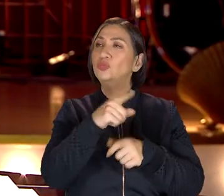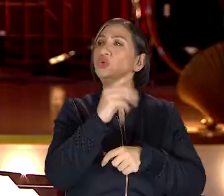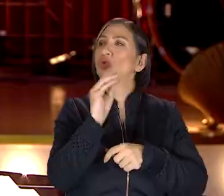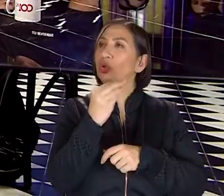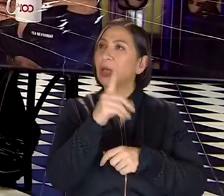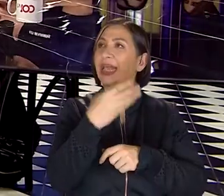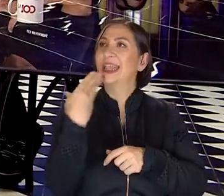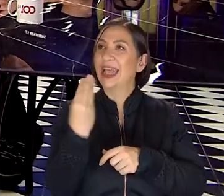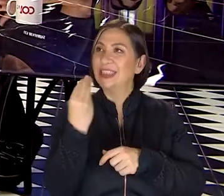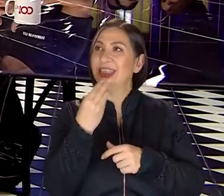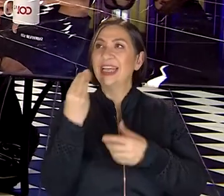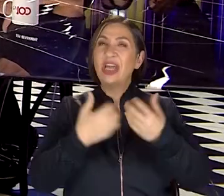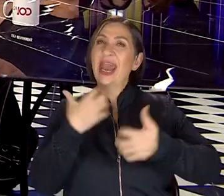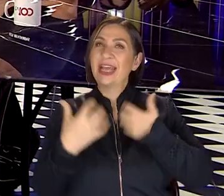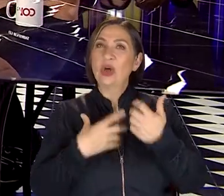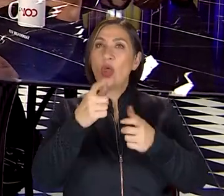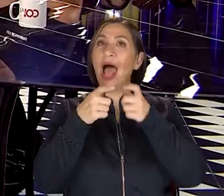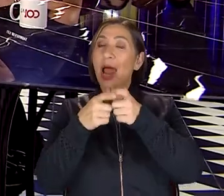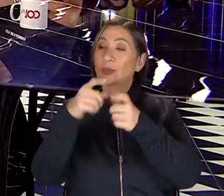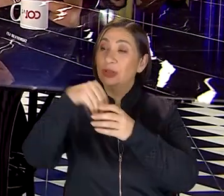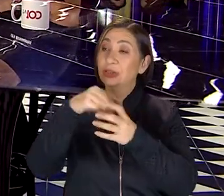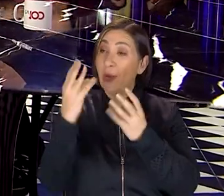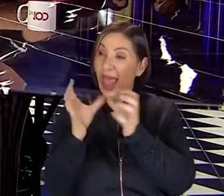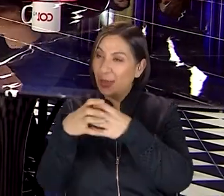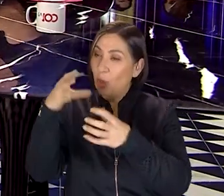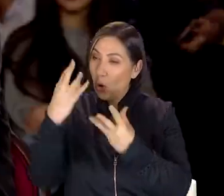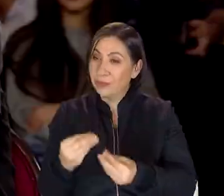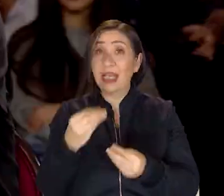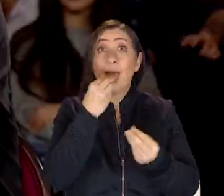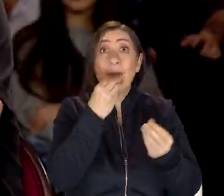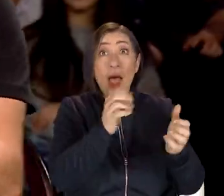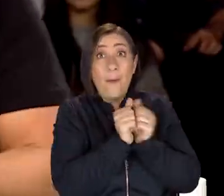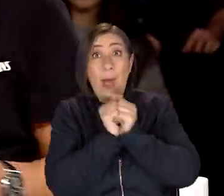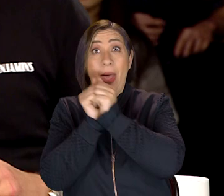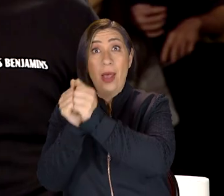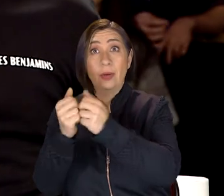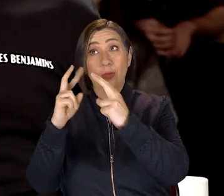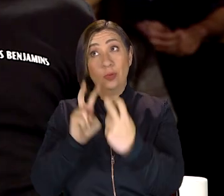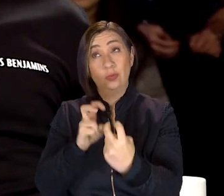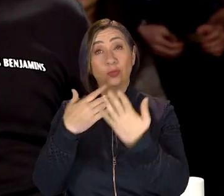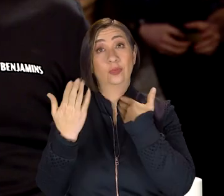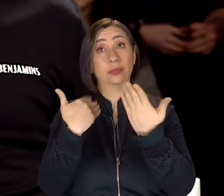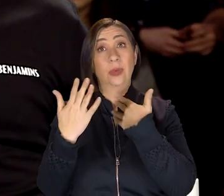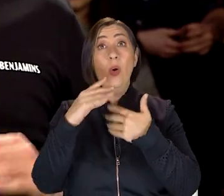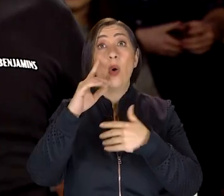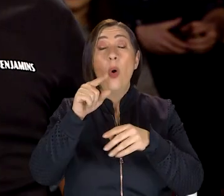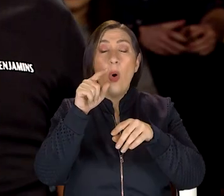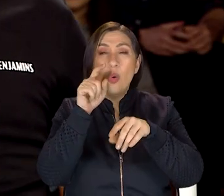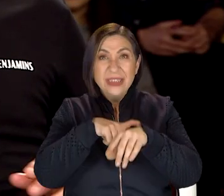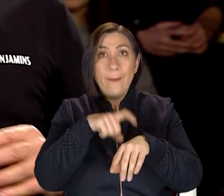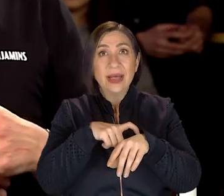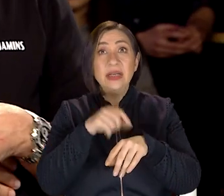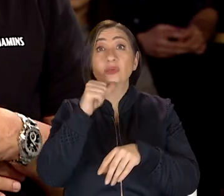hani böyle genç bir enerji, onların albümde olması çok iyi olur. Yani yemeğe çıkarıyor Garo abi. O arada hiç